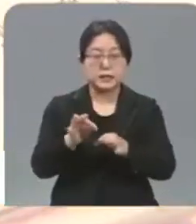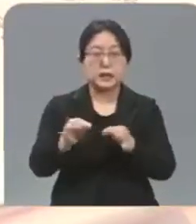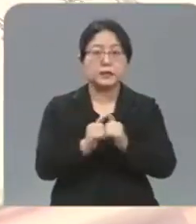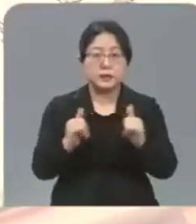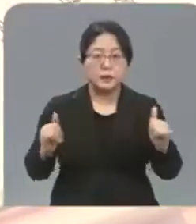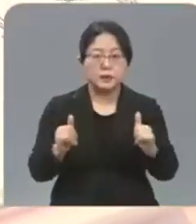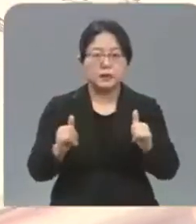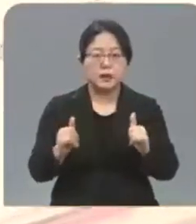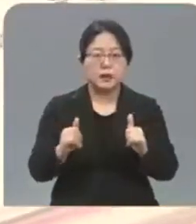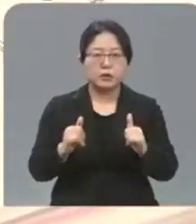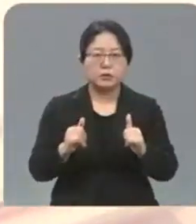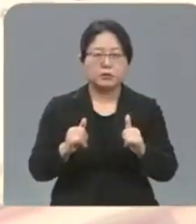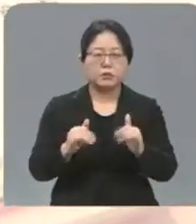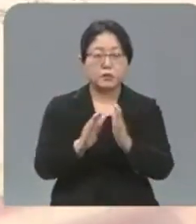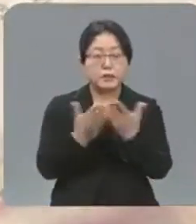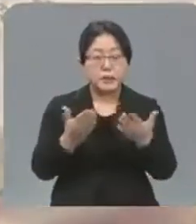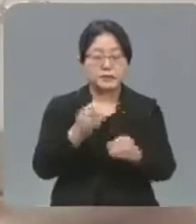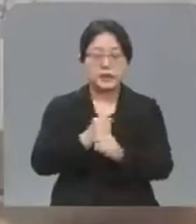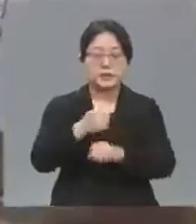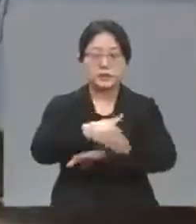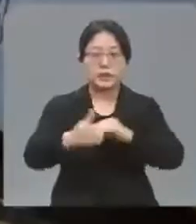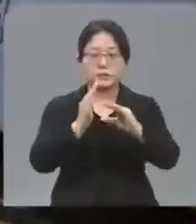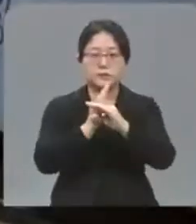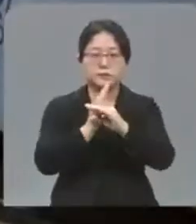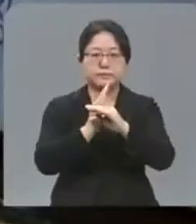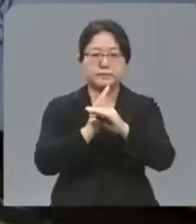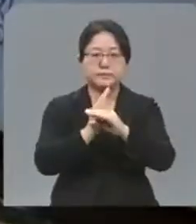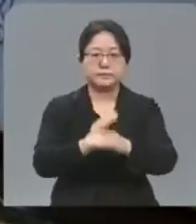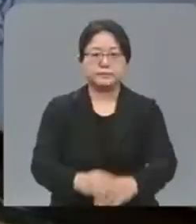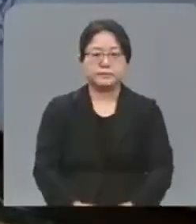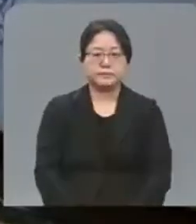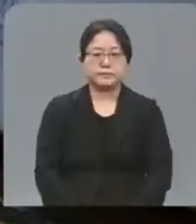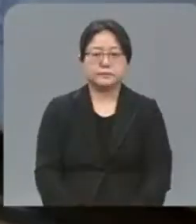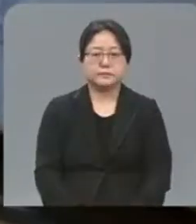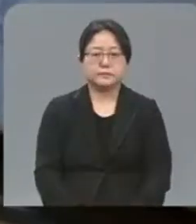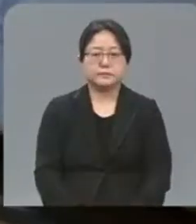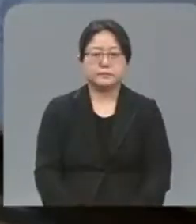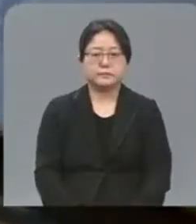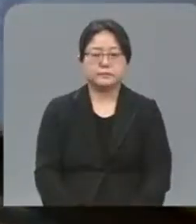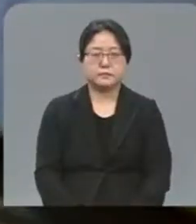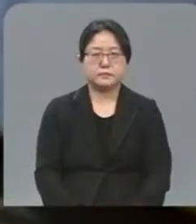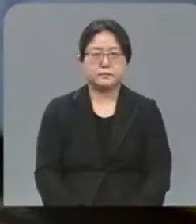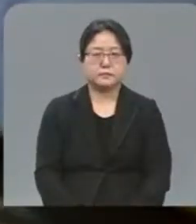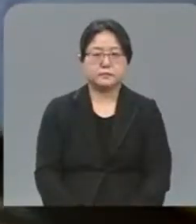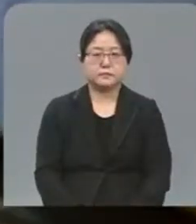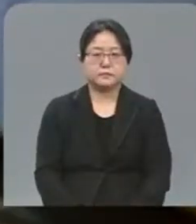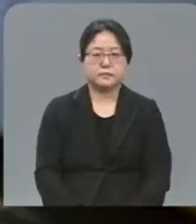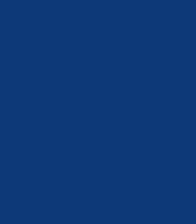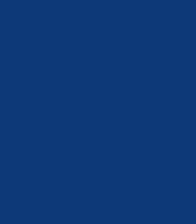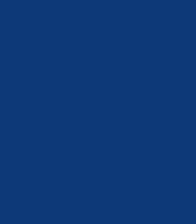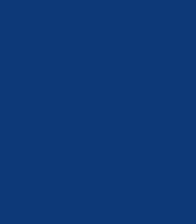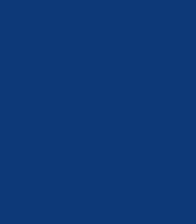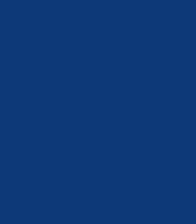구슬 체로 글 이어갈 계획입니다 kbs us 김혜린 입니다